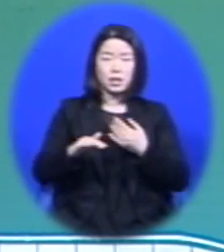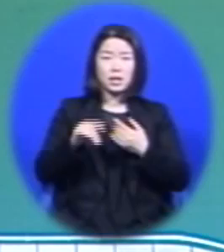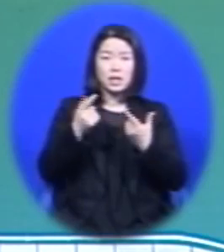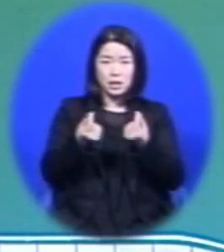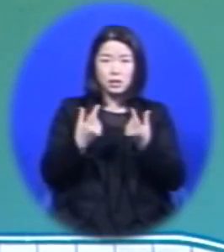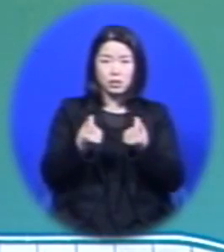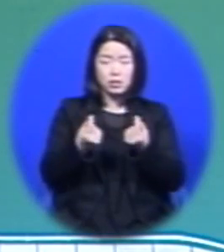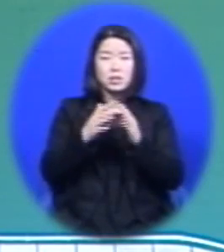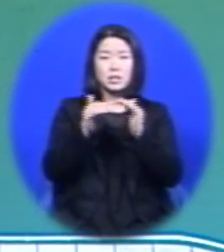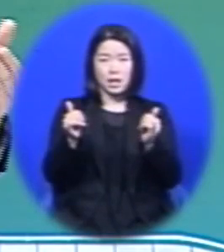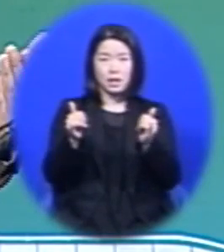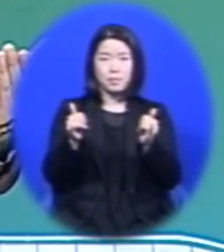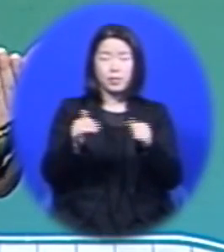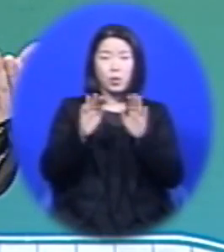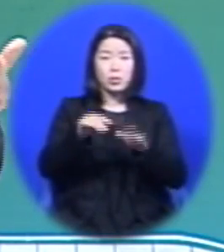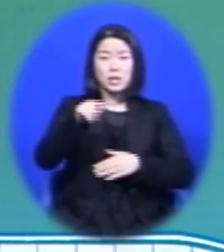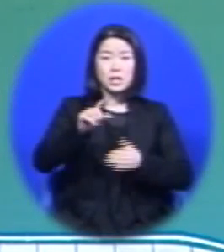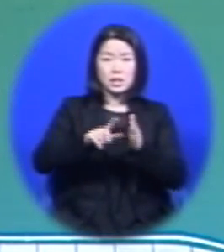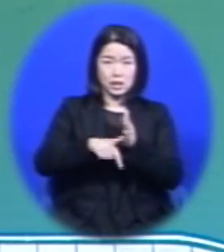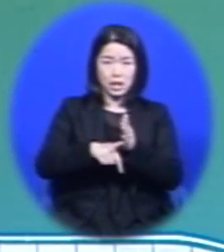라시는 분들, 오늘 이 시간